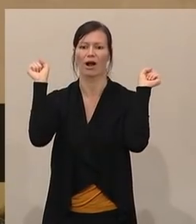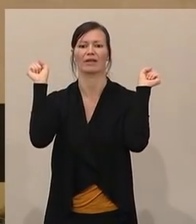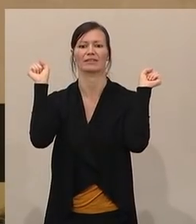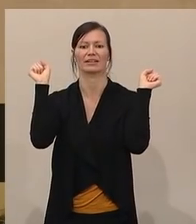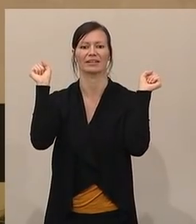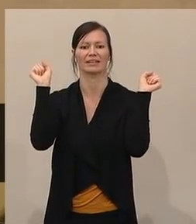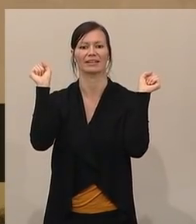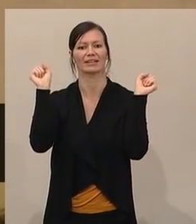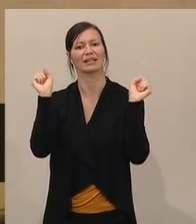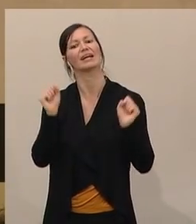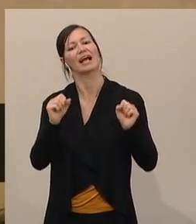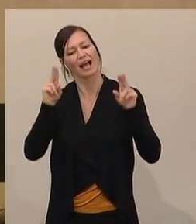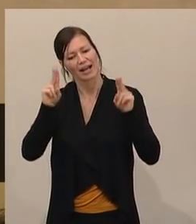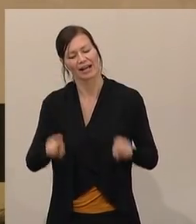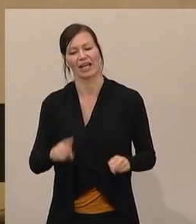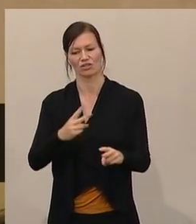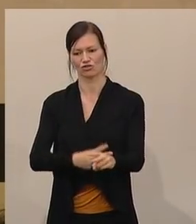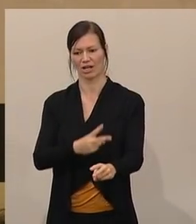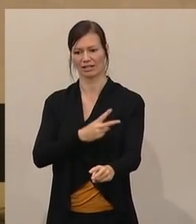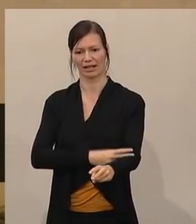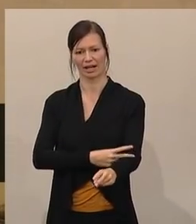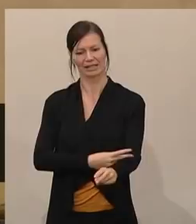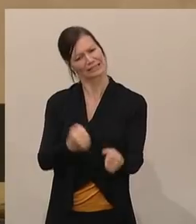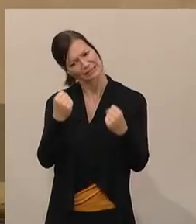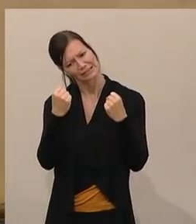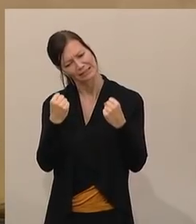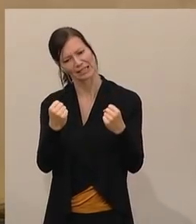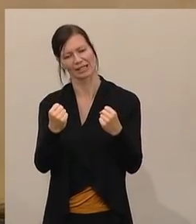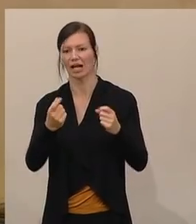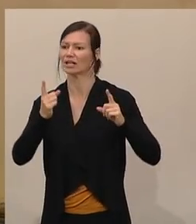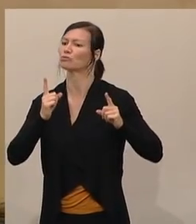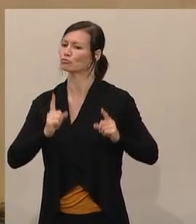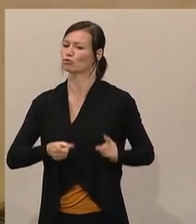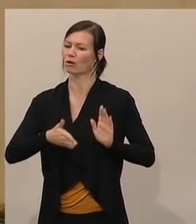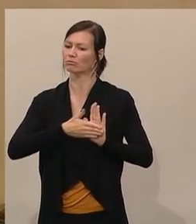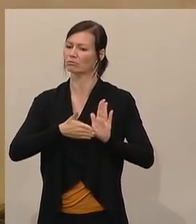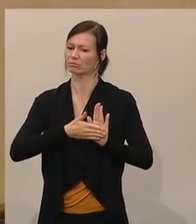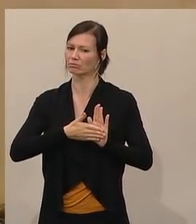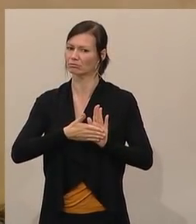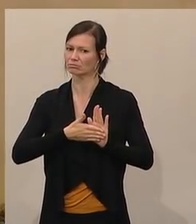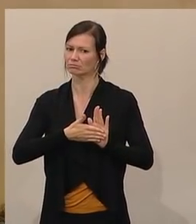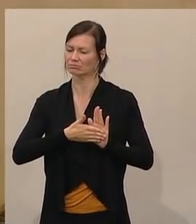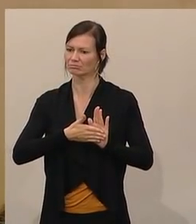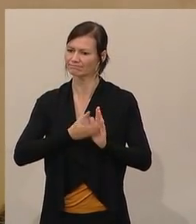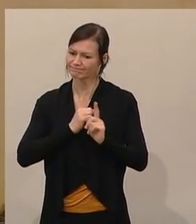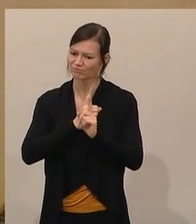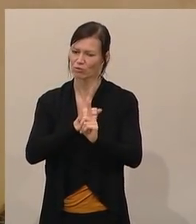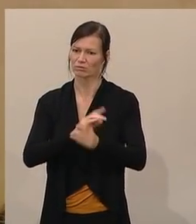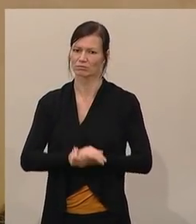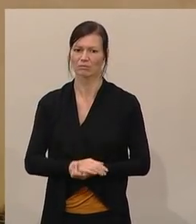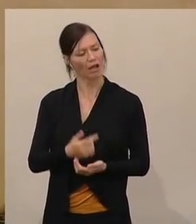in Österreich zu gewährleisten. Nun bin ich freier, als ich es mir erträumt habe. Als